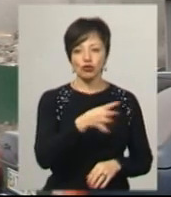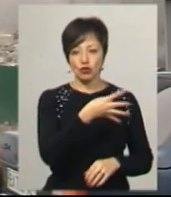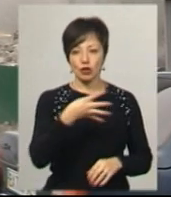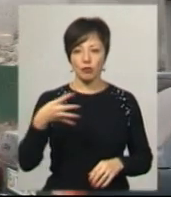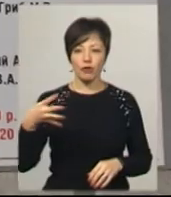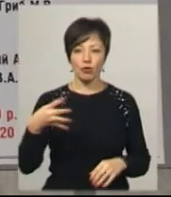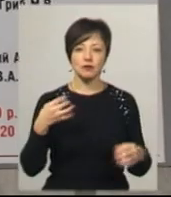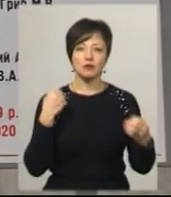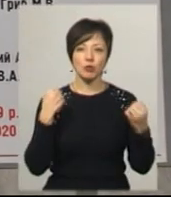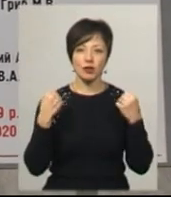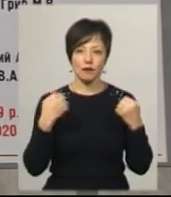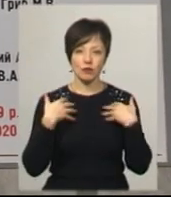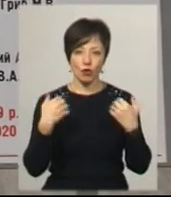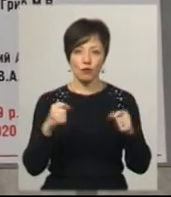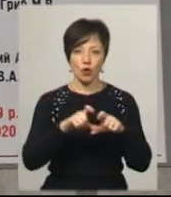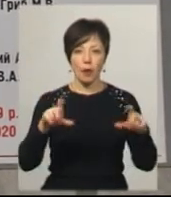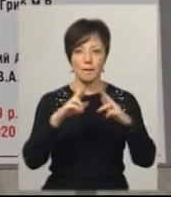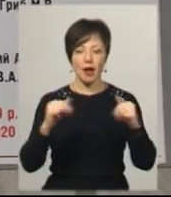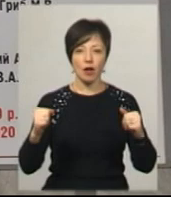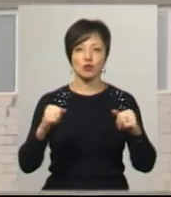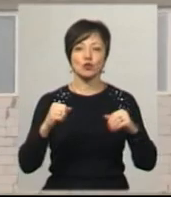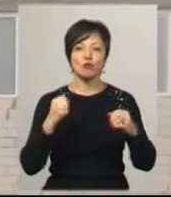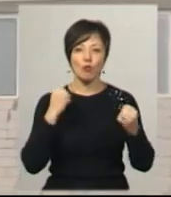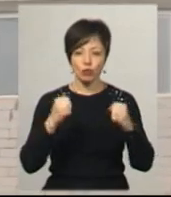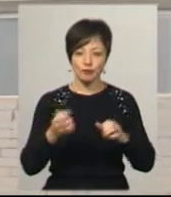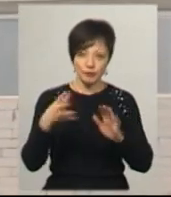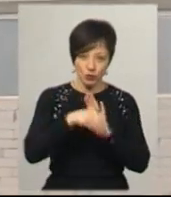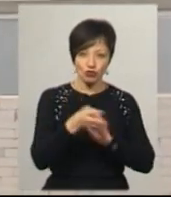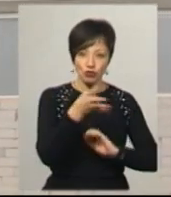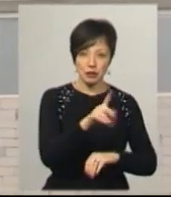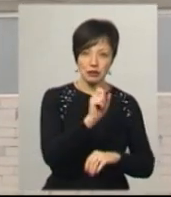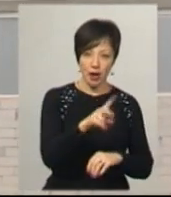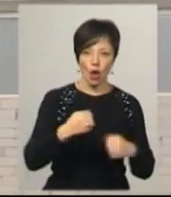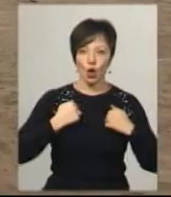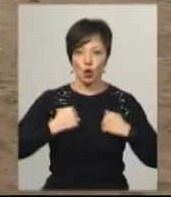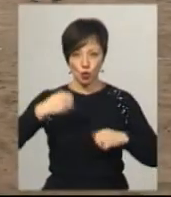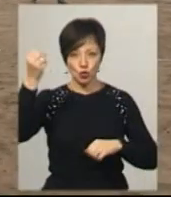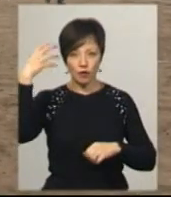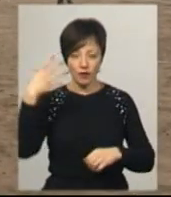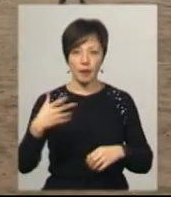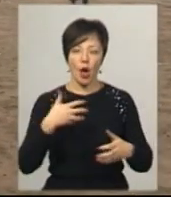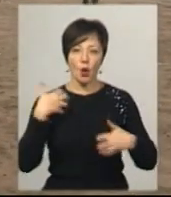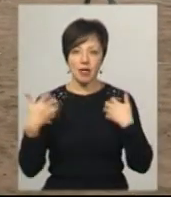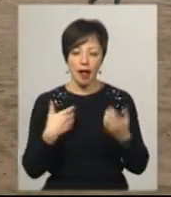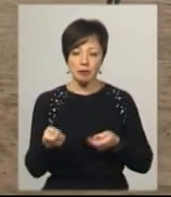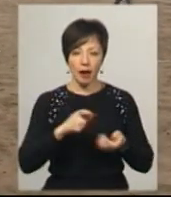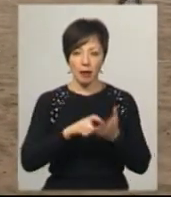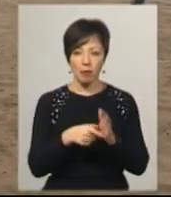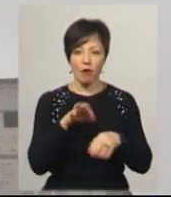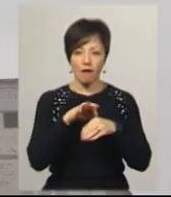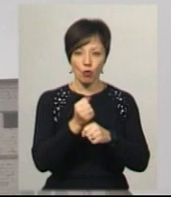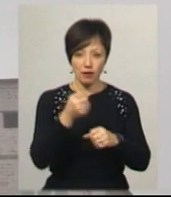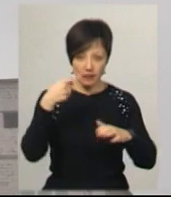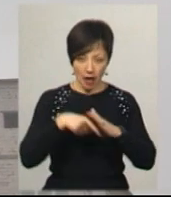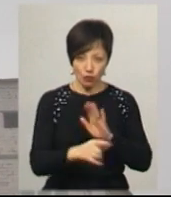Чотириповерховий фізкультурно-оздоровчий корпус Палацу спорту міститиме 4 зали – душові, роздягальні, адміністративні кабінети тощо. Проводять роботи всередині